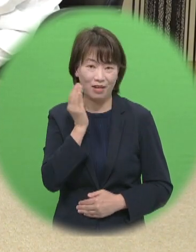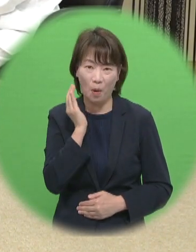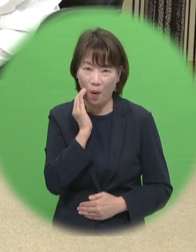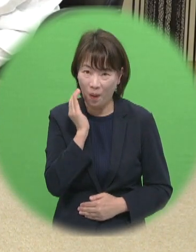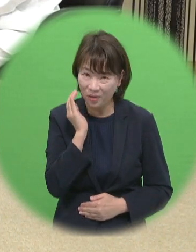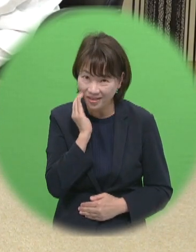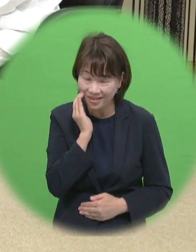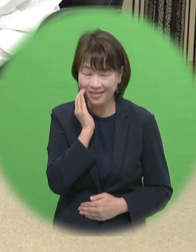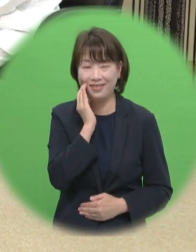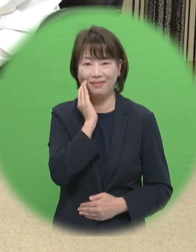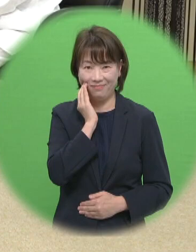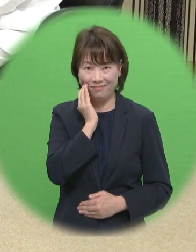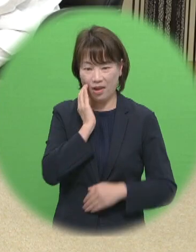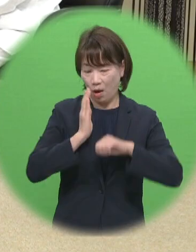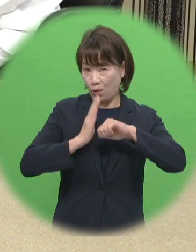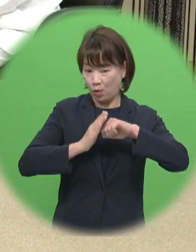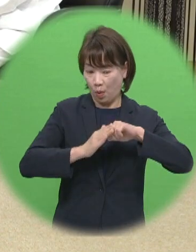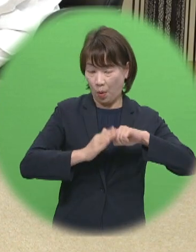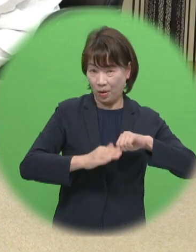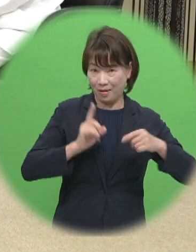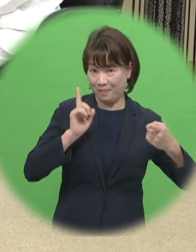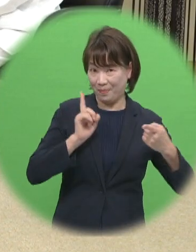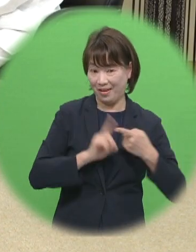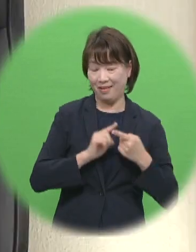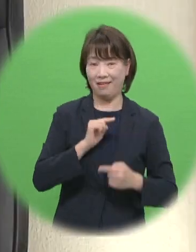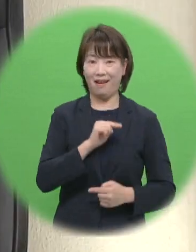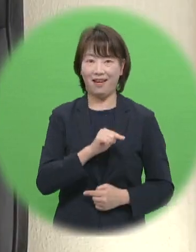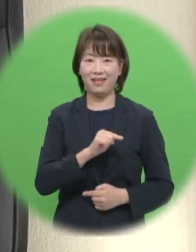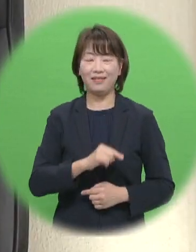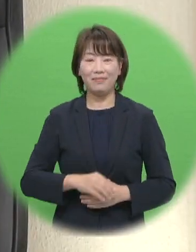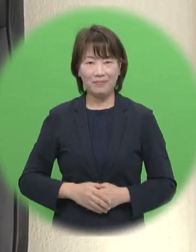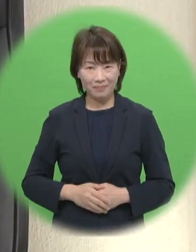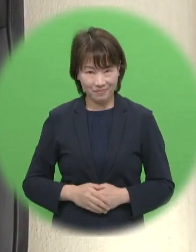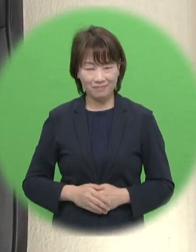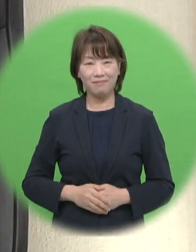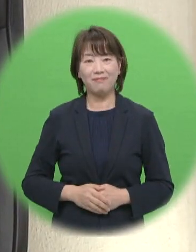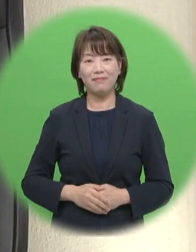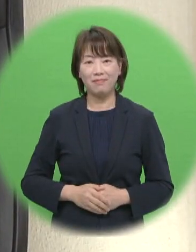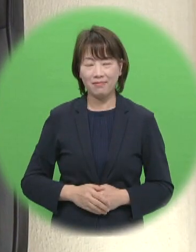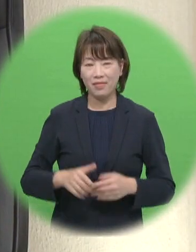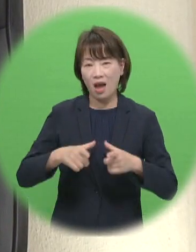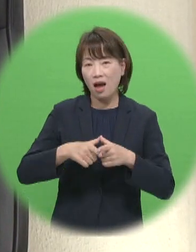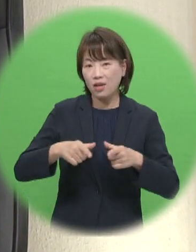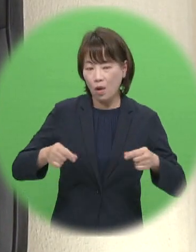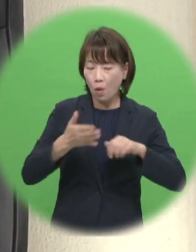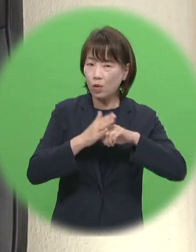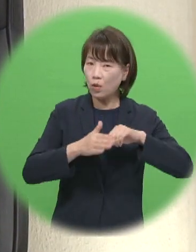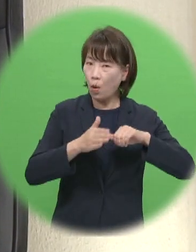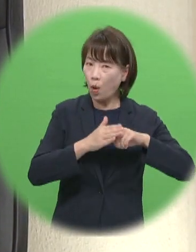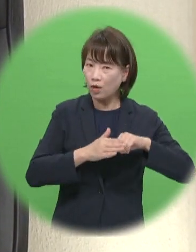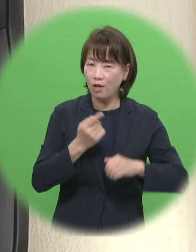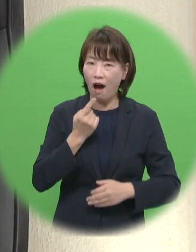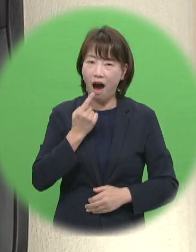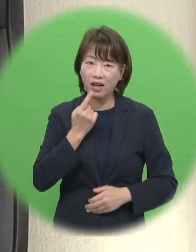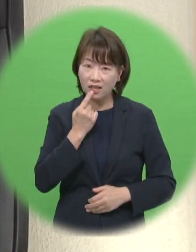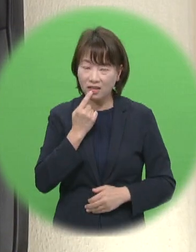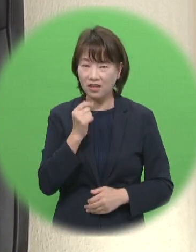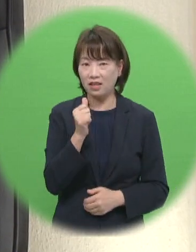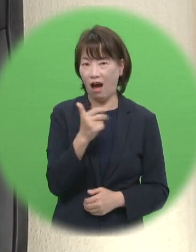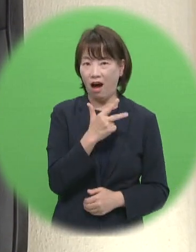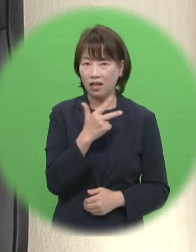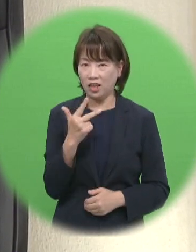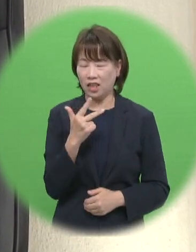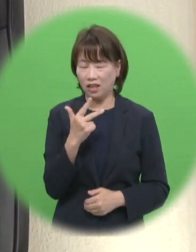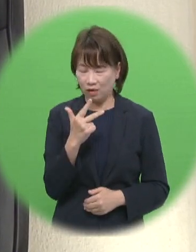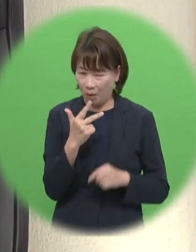軟水なのですごく料理には合います。出汁を引くっていう文化のある日本料理ではとっても大事な